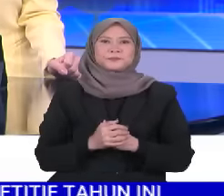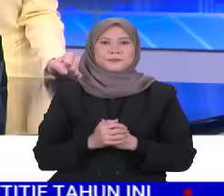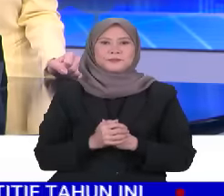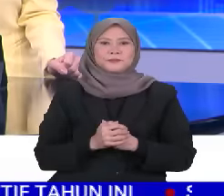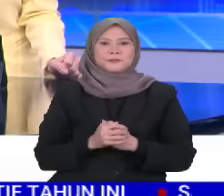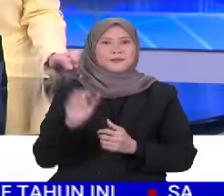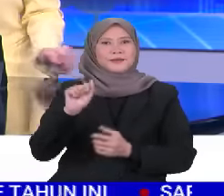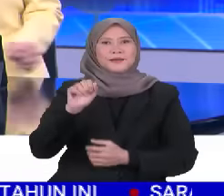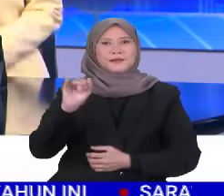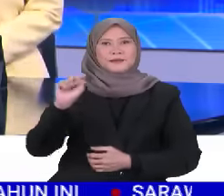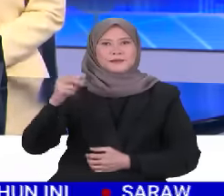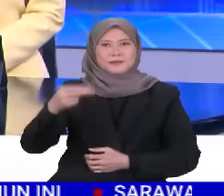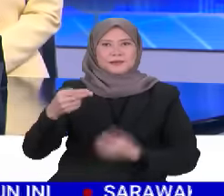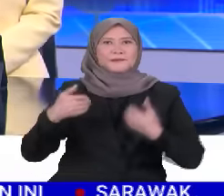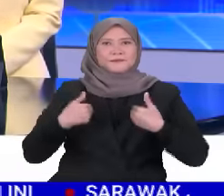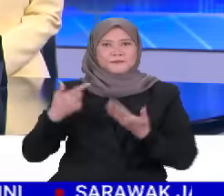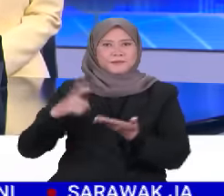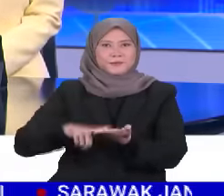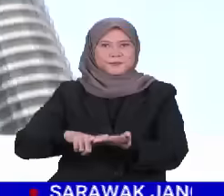Hisyam ada laporannya